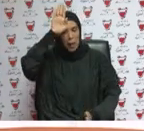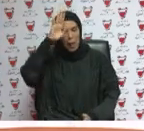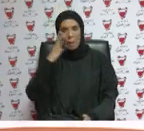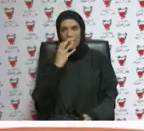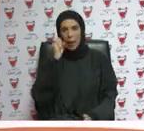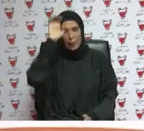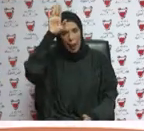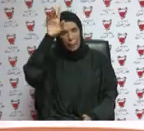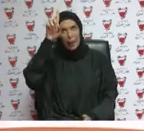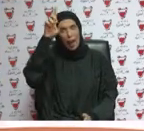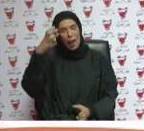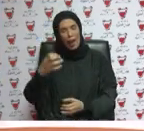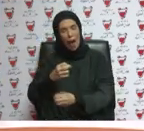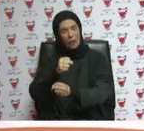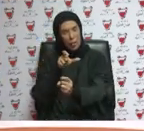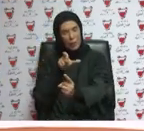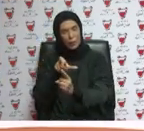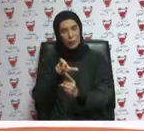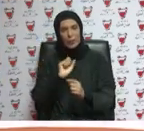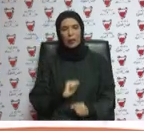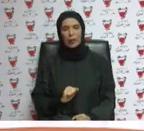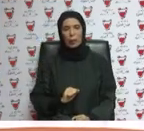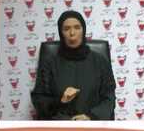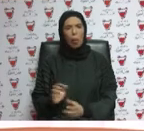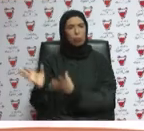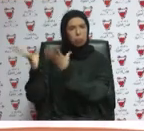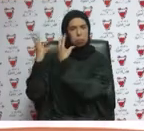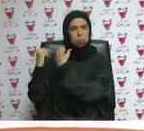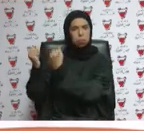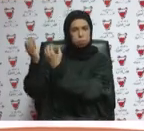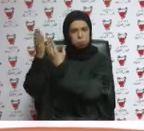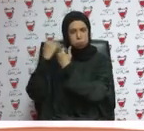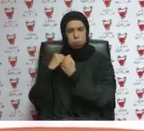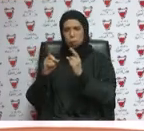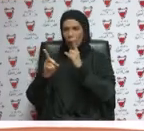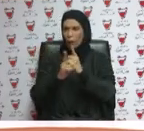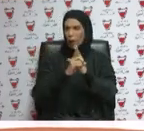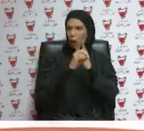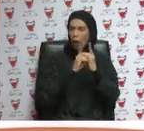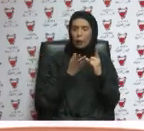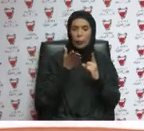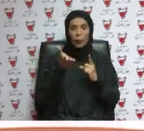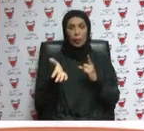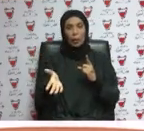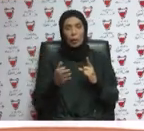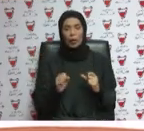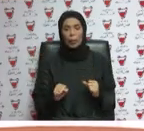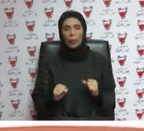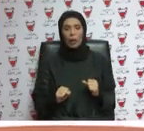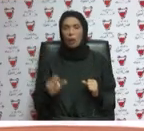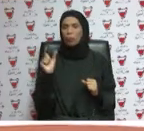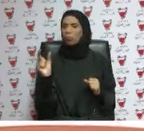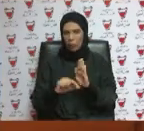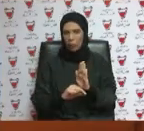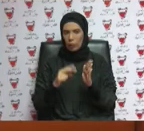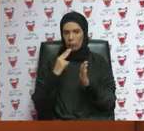البلاد. كثير ما نسمع في الخطابات السامية في اللقاءات الكثير من الكلمات اللي